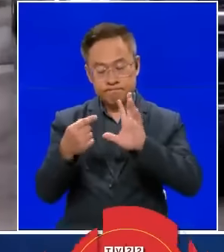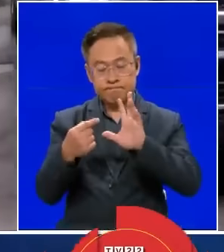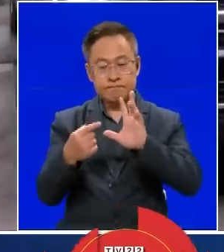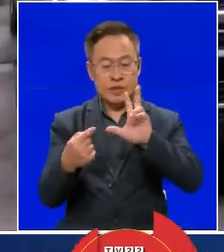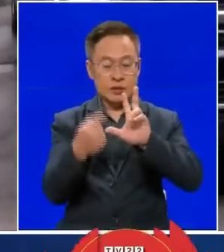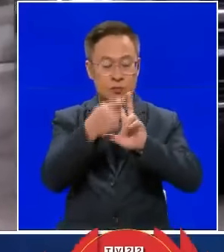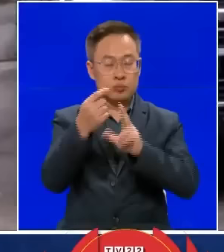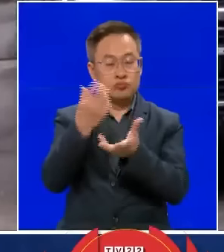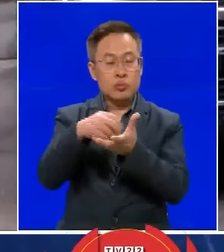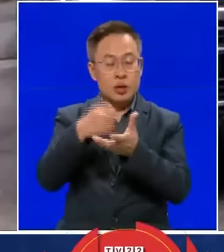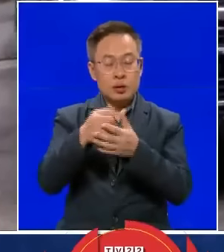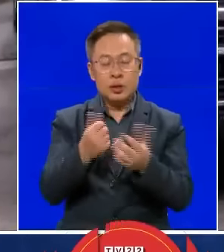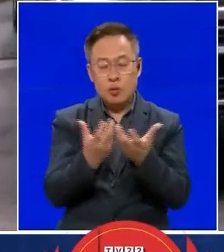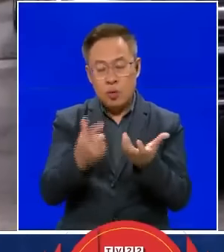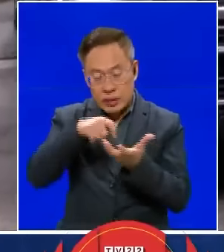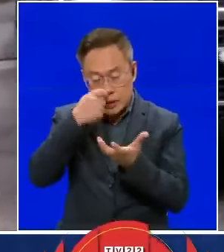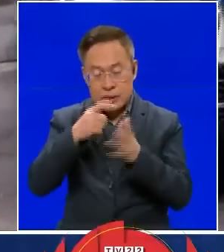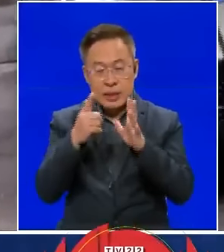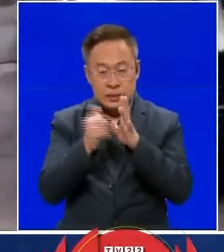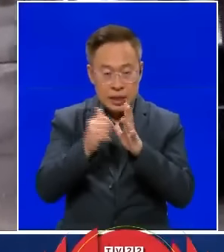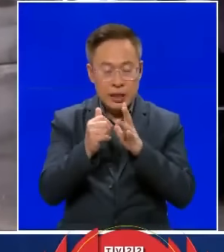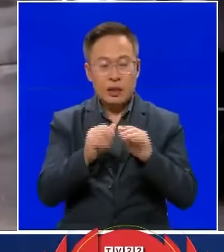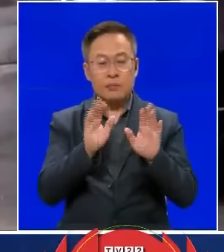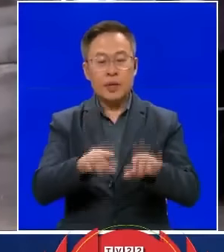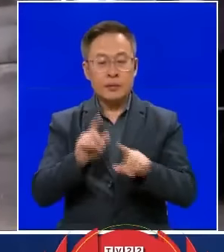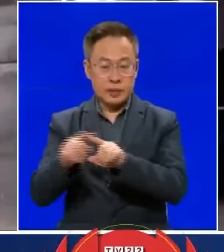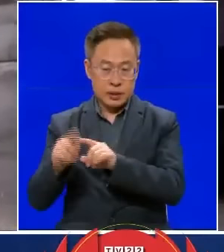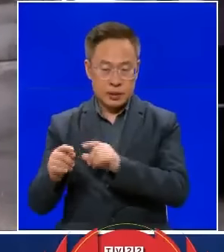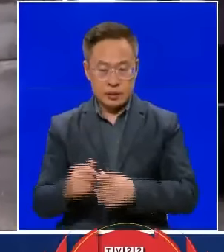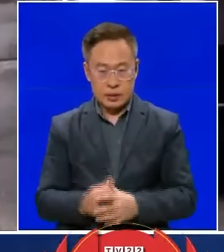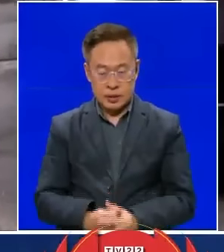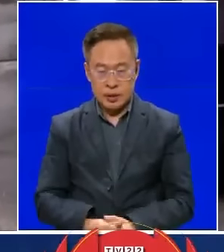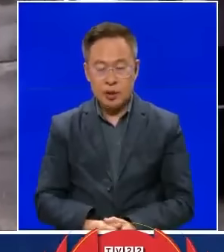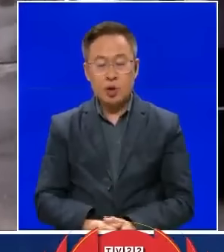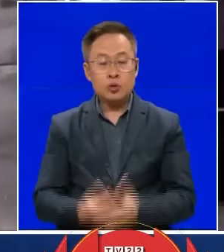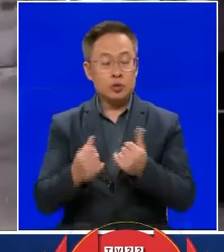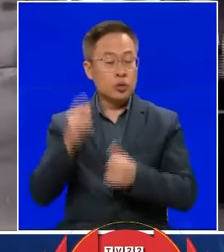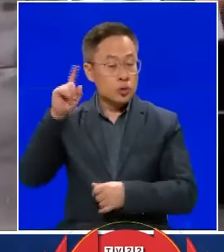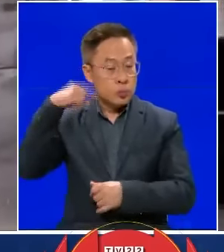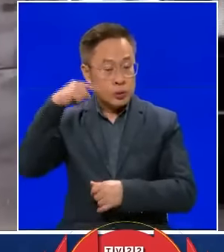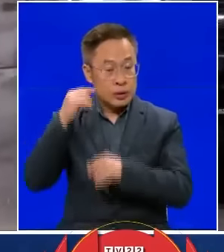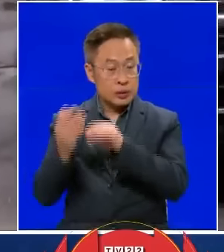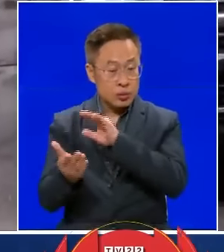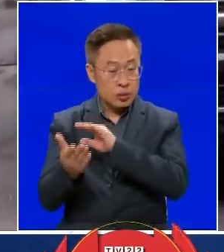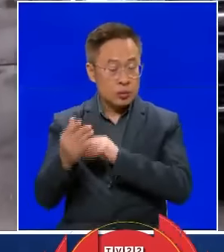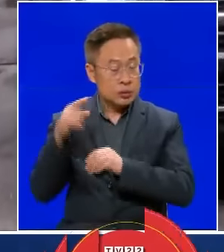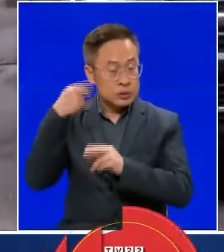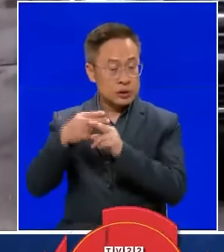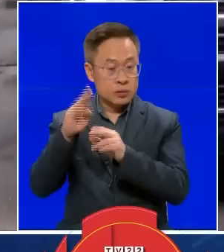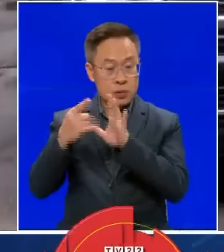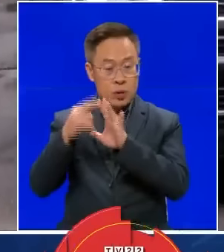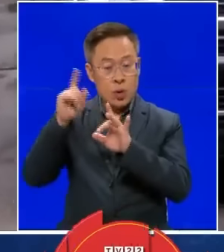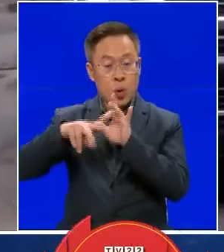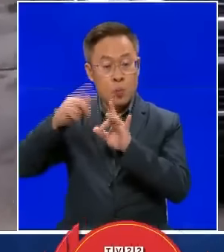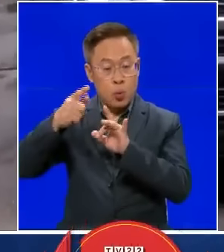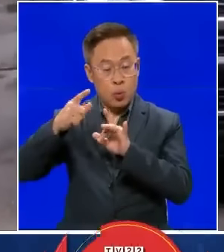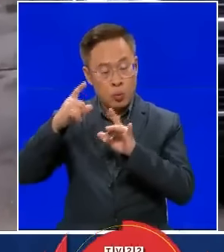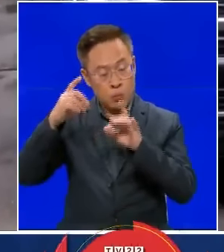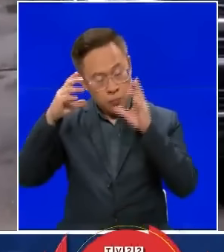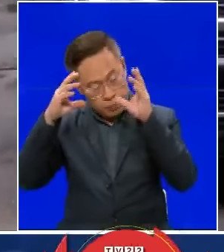ยาอย่างไรบ้างนนะครับส่วนเหตุการณ์ตอนที่บุ้งหมดสติตอนนี้ก็มีการแถลงเหมือนกันนะครับ